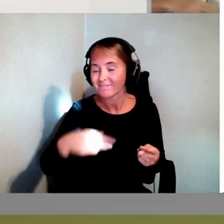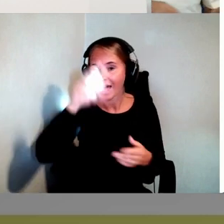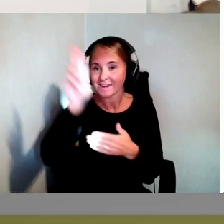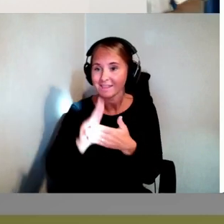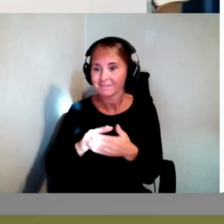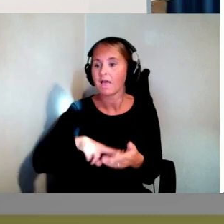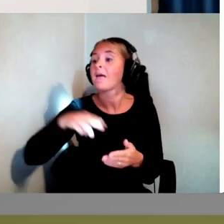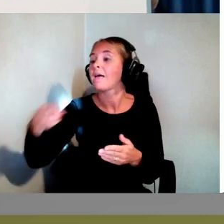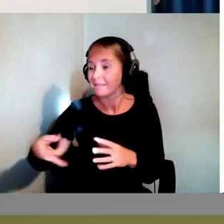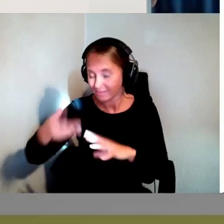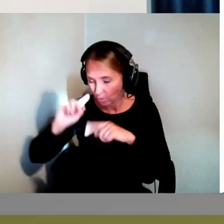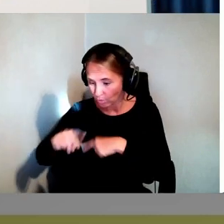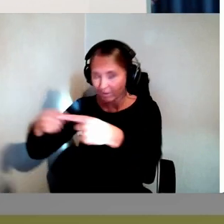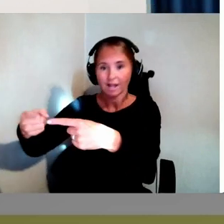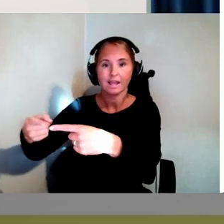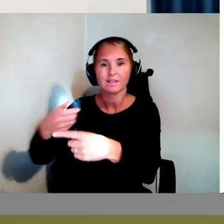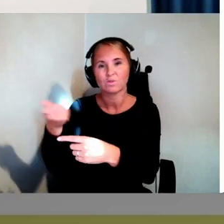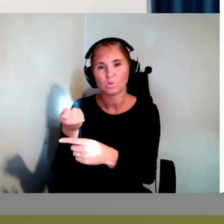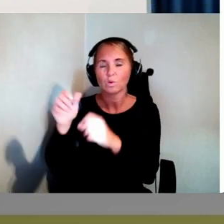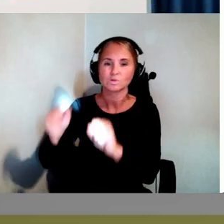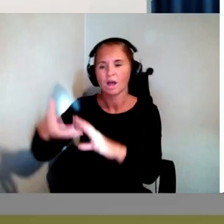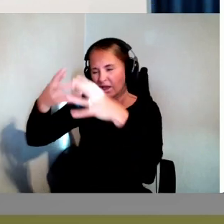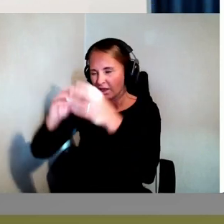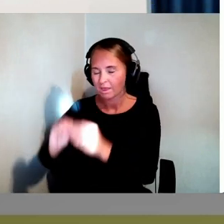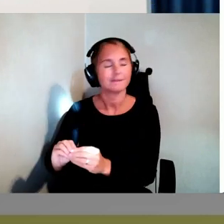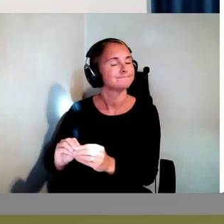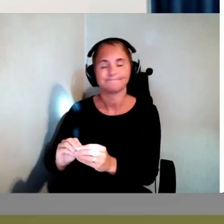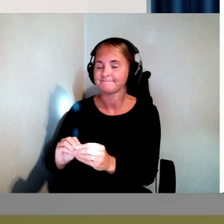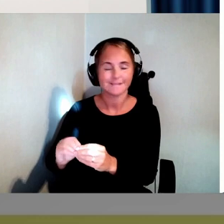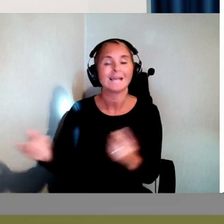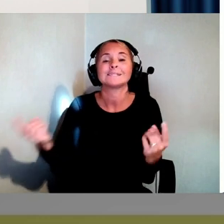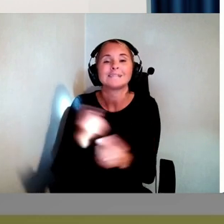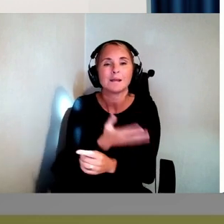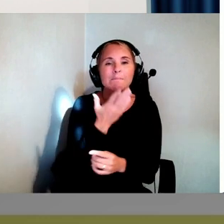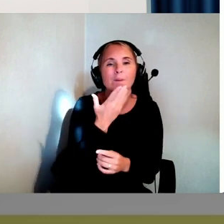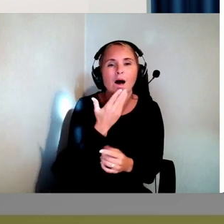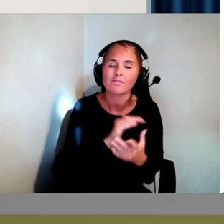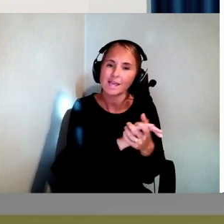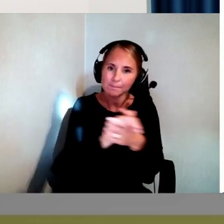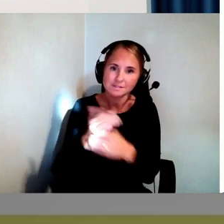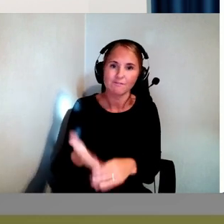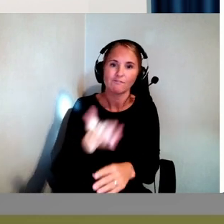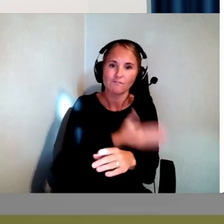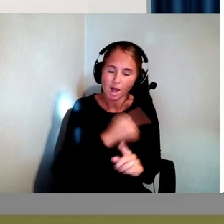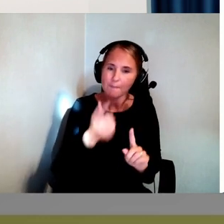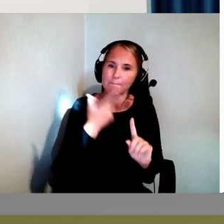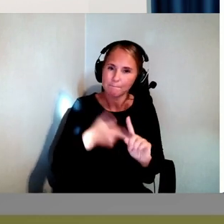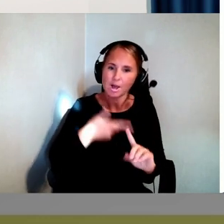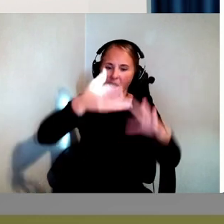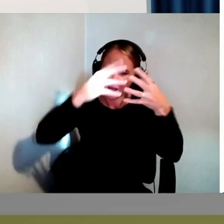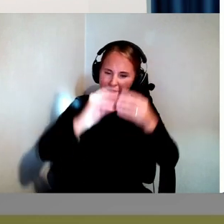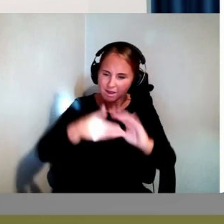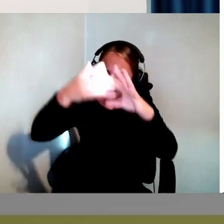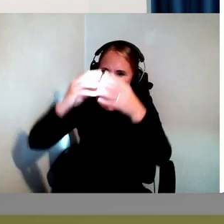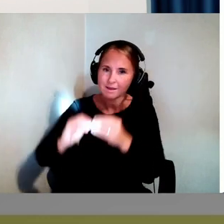det utan prata ihop er före ni bygger ni vinner så mycket tid på det Jag garanterar det